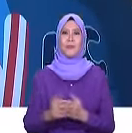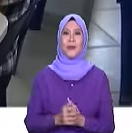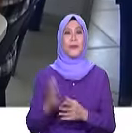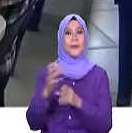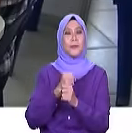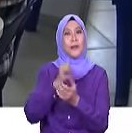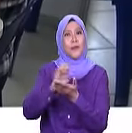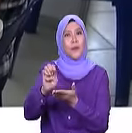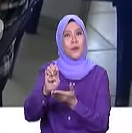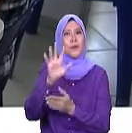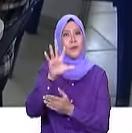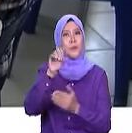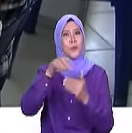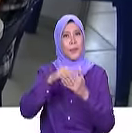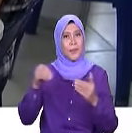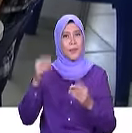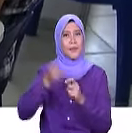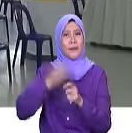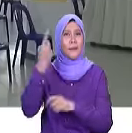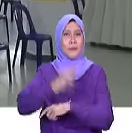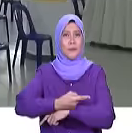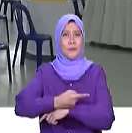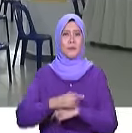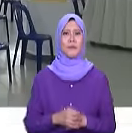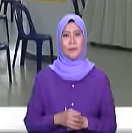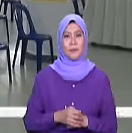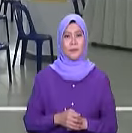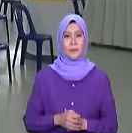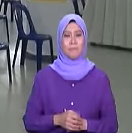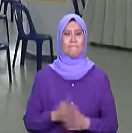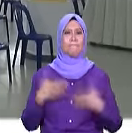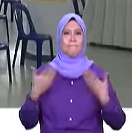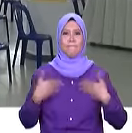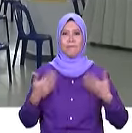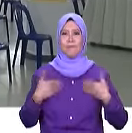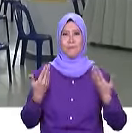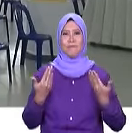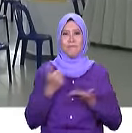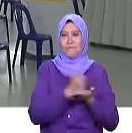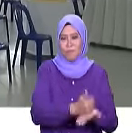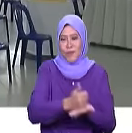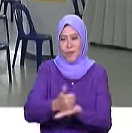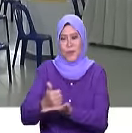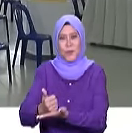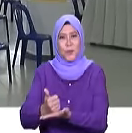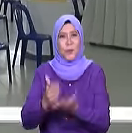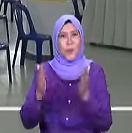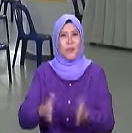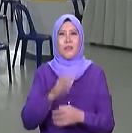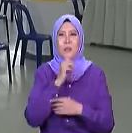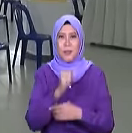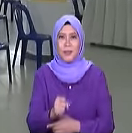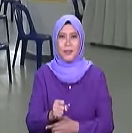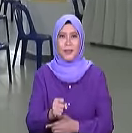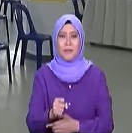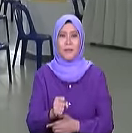bayaran allowance sebanyak RM50 setiap hari. Besar hatilah dapat membantu orang yang tidak tahu apa-apa dengan warga emas yang kadang-kadang